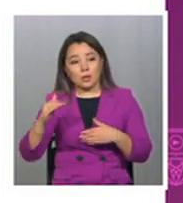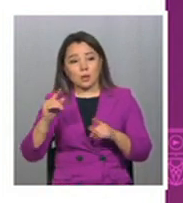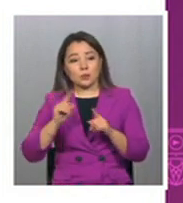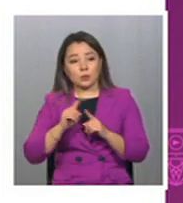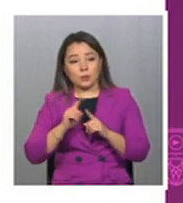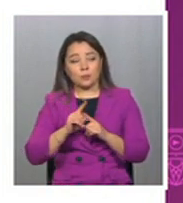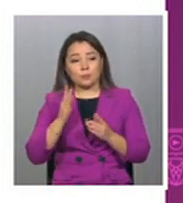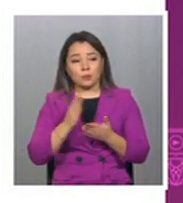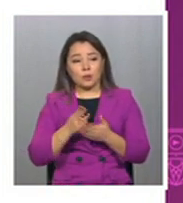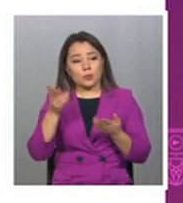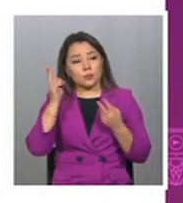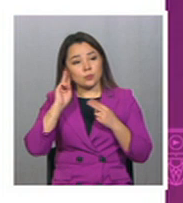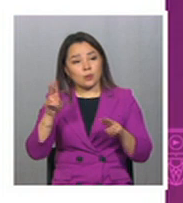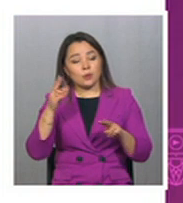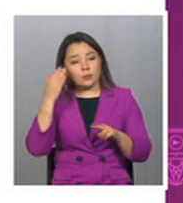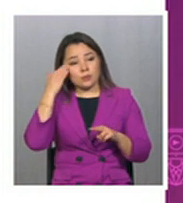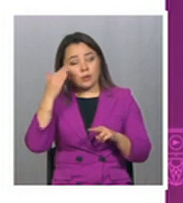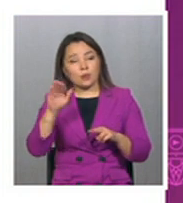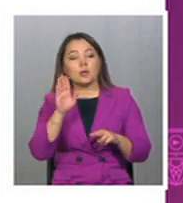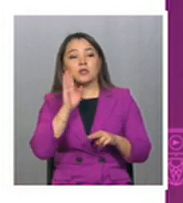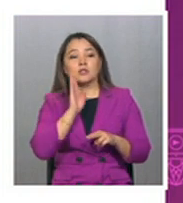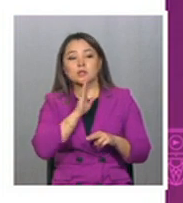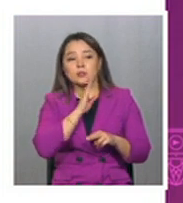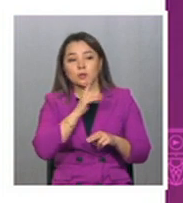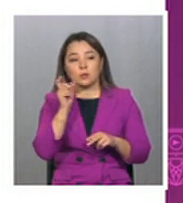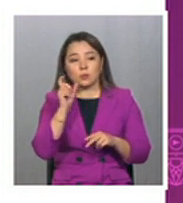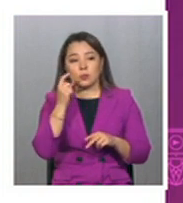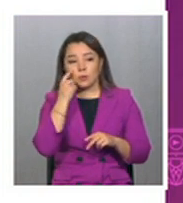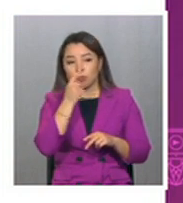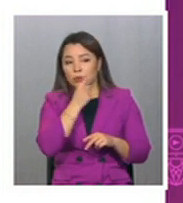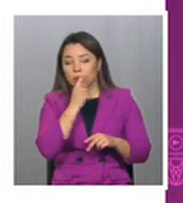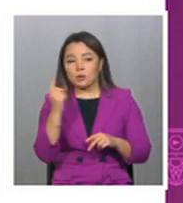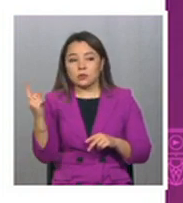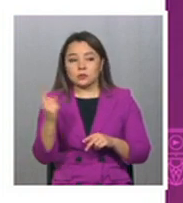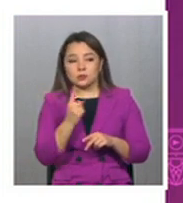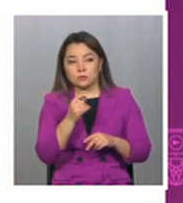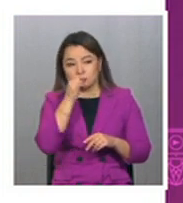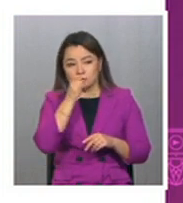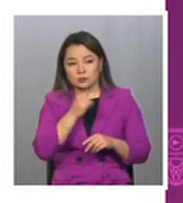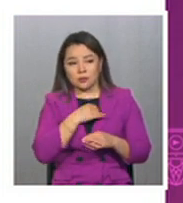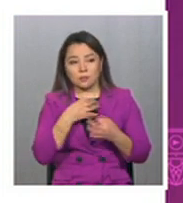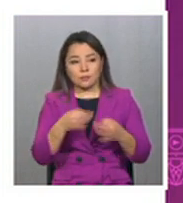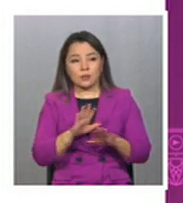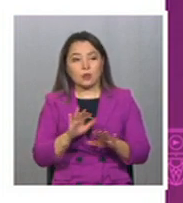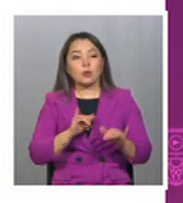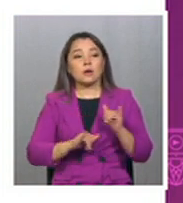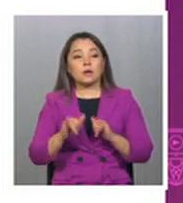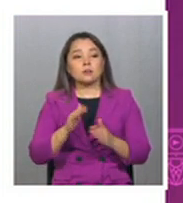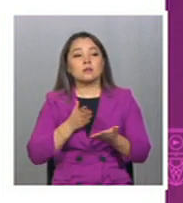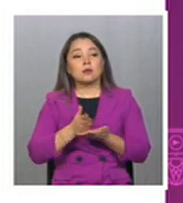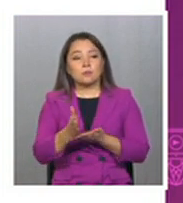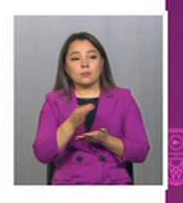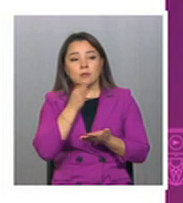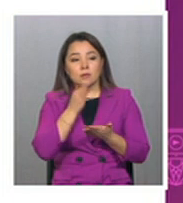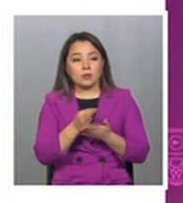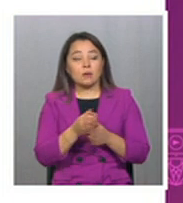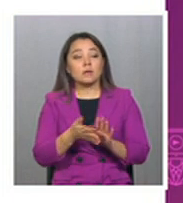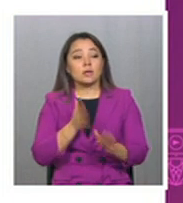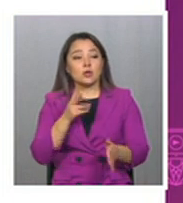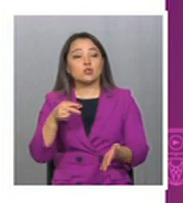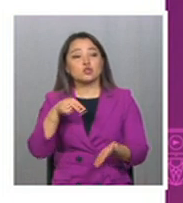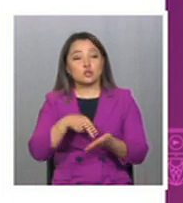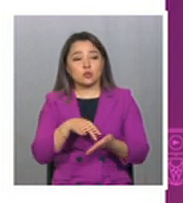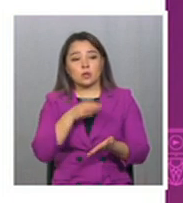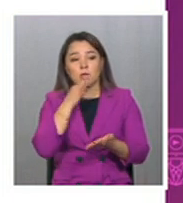тықылдаған бейтаныс көк көз келіншек алдымды тосқауылдап жібермейді. Қайда кемелеп барасың, кезекке тұр,